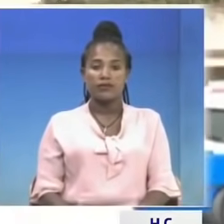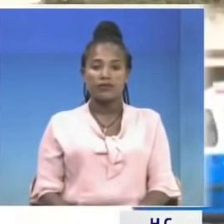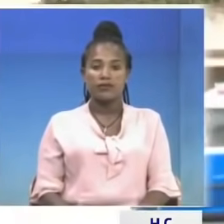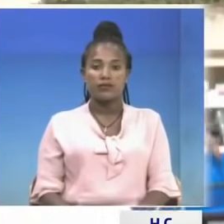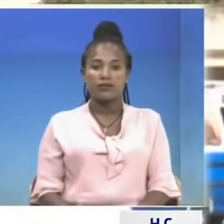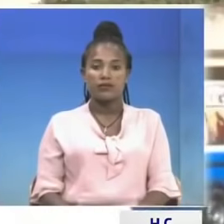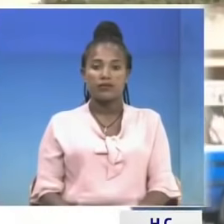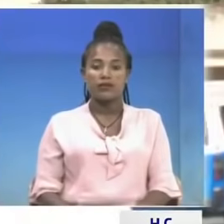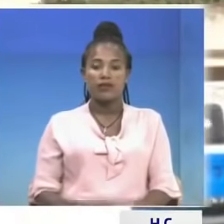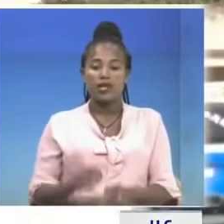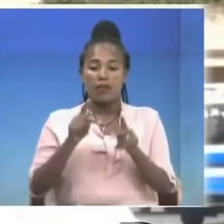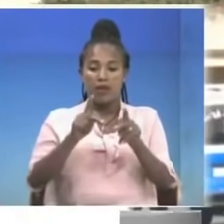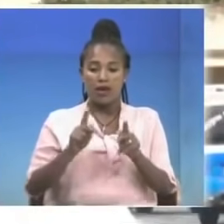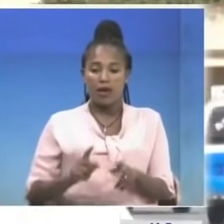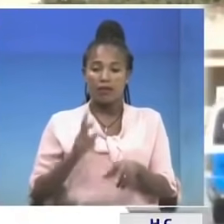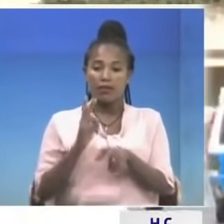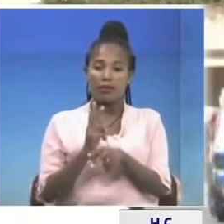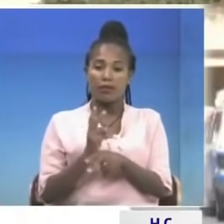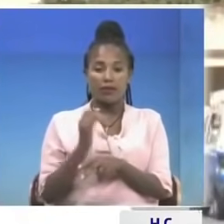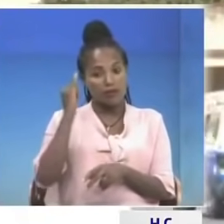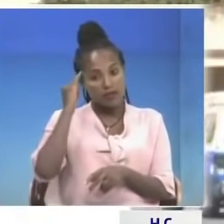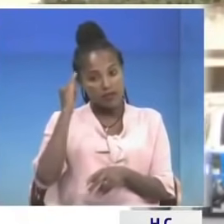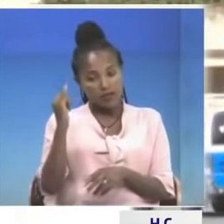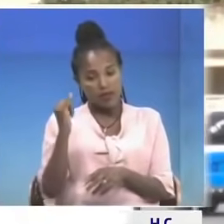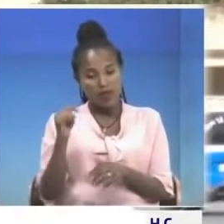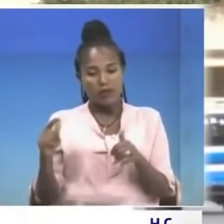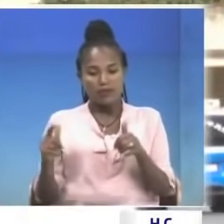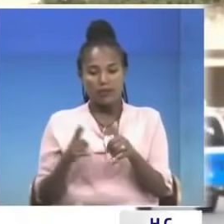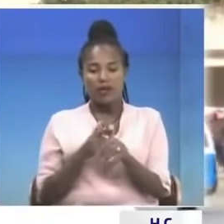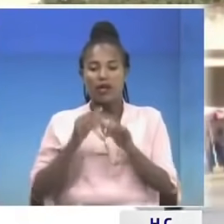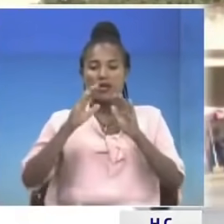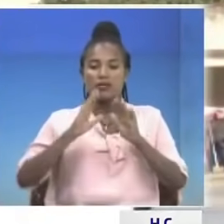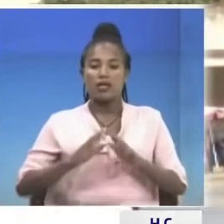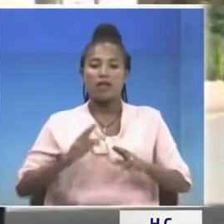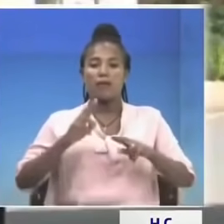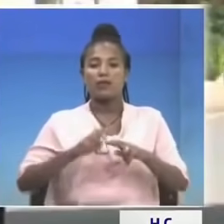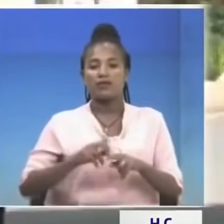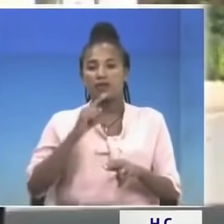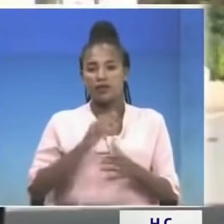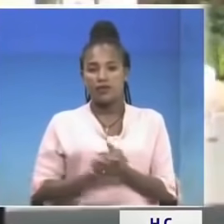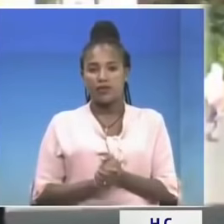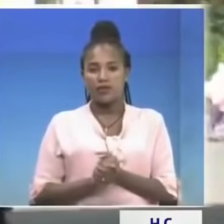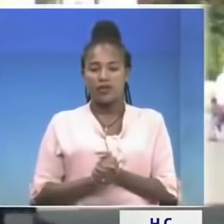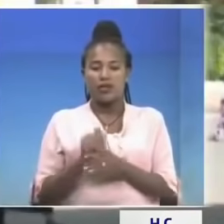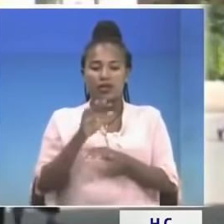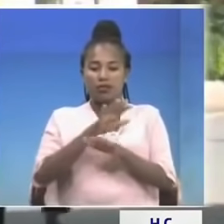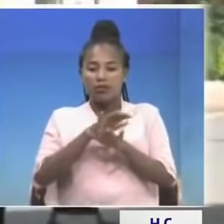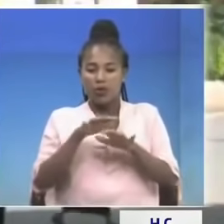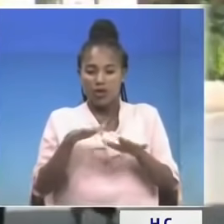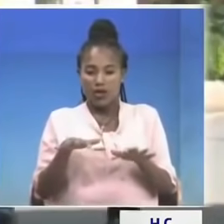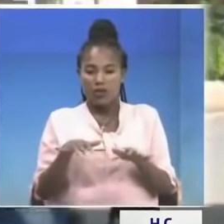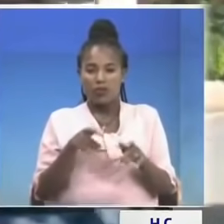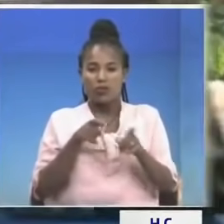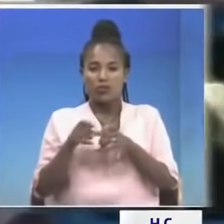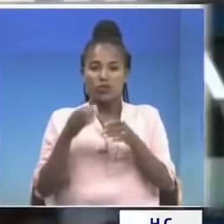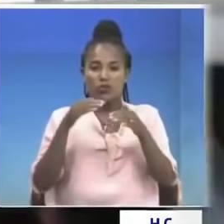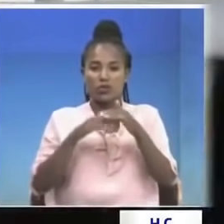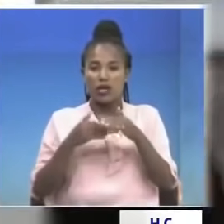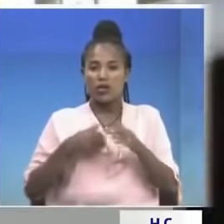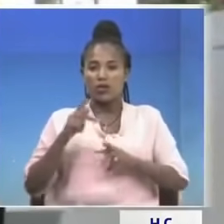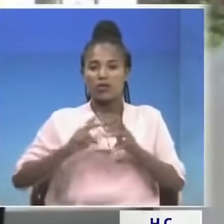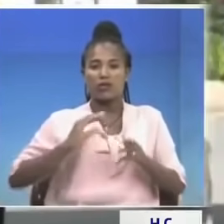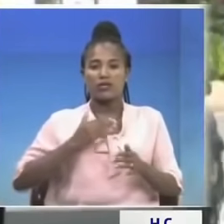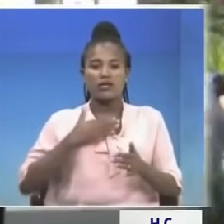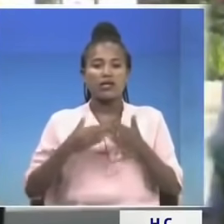ይህ ፓርላማ የሚጠበቅበት ብዬ የማስበው የመጀመሪያው ሰላም ማስፈን ነው። ተወረን በወረራ ቁጥጥር ውስጥ ያለው ህዝባችን